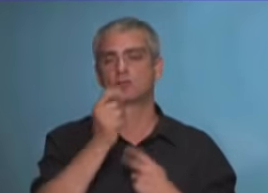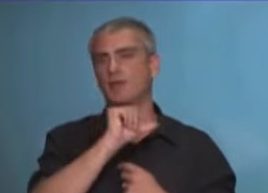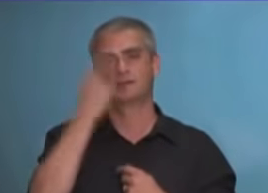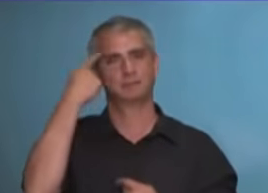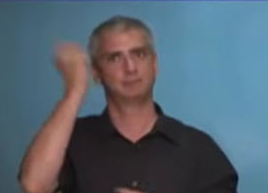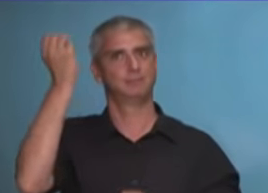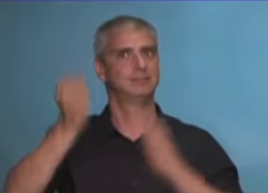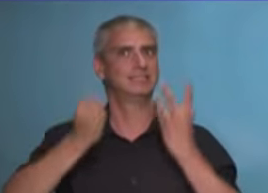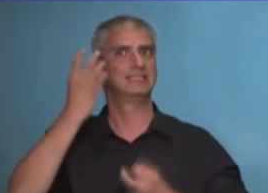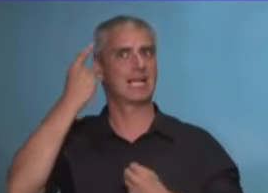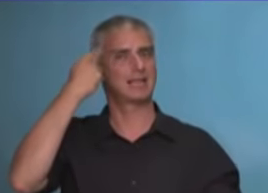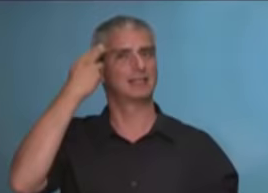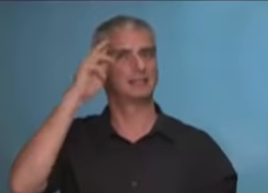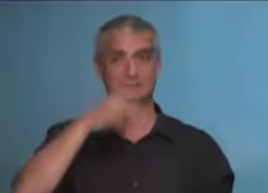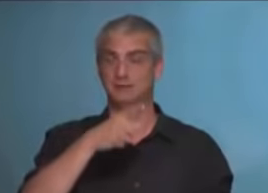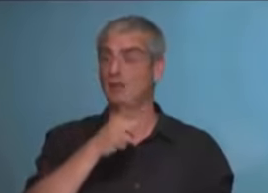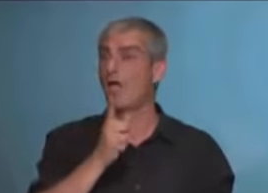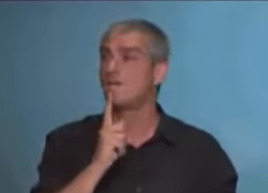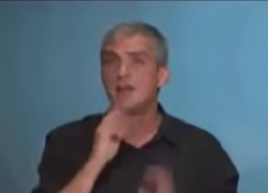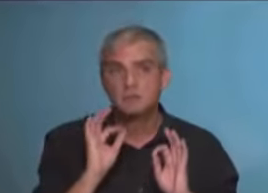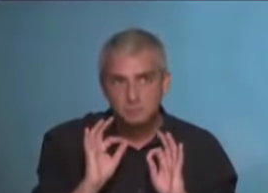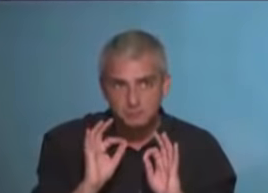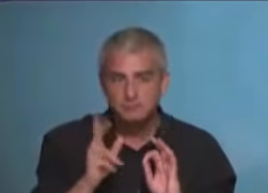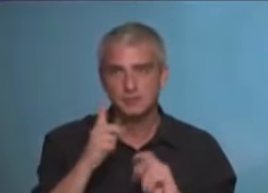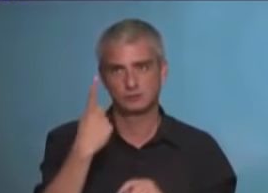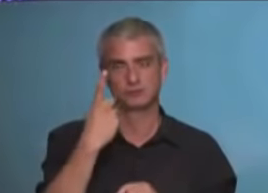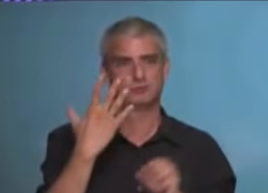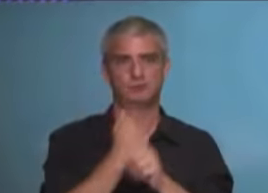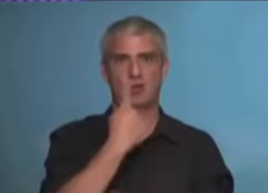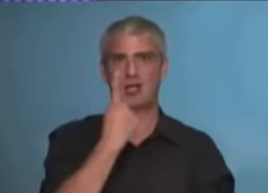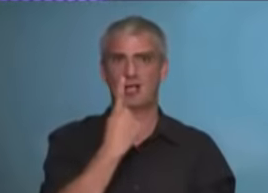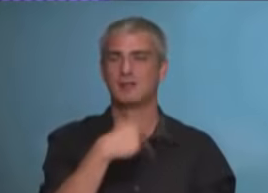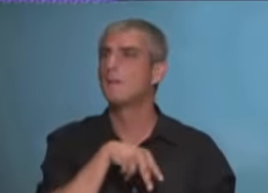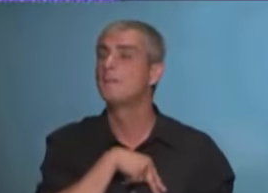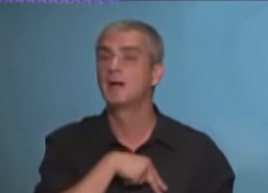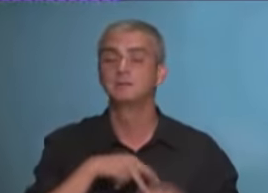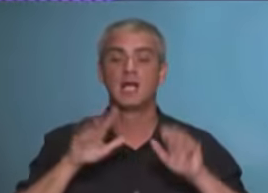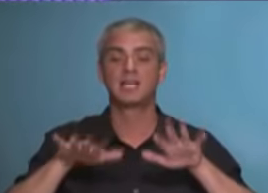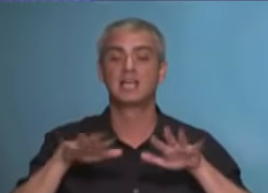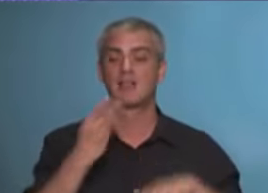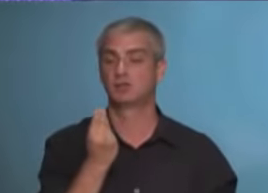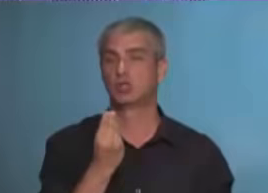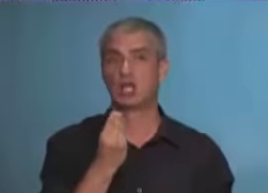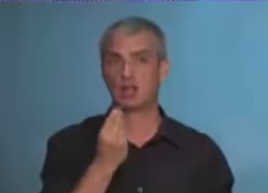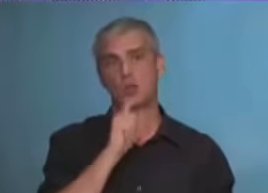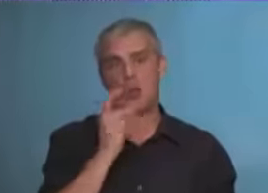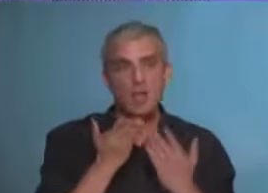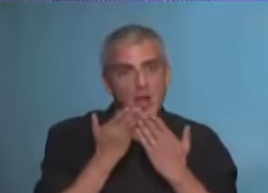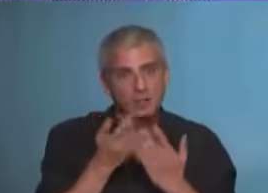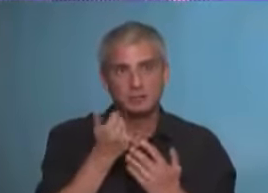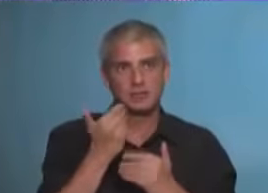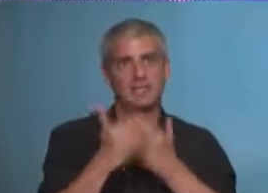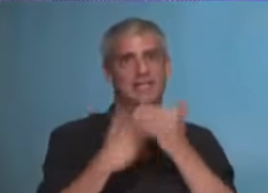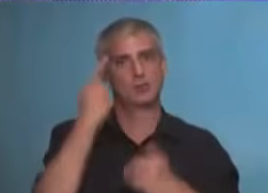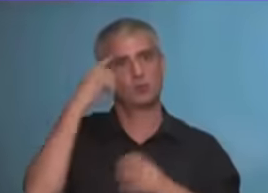הכי יצירתית. אבל רגע האמת הגיע ויש זוכה אחת. והפרס 10,000 שקלים שאולי יעזרו קצת לקידום